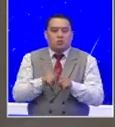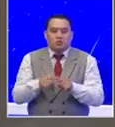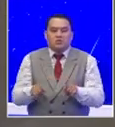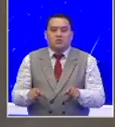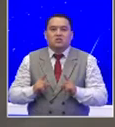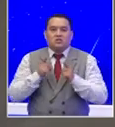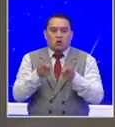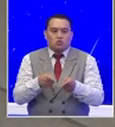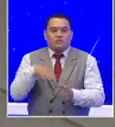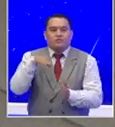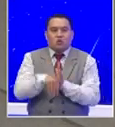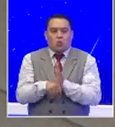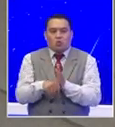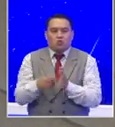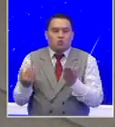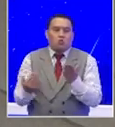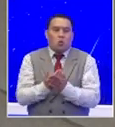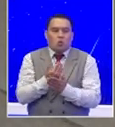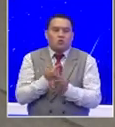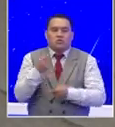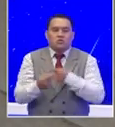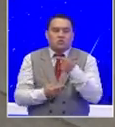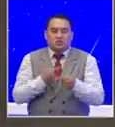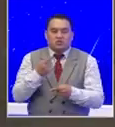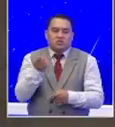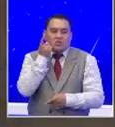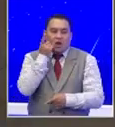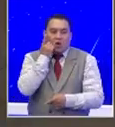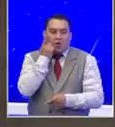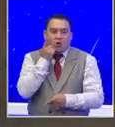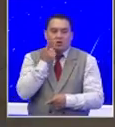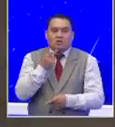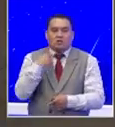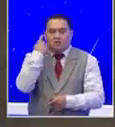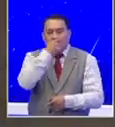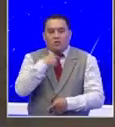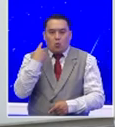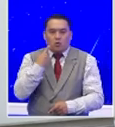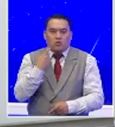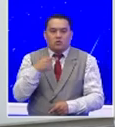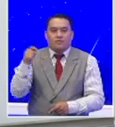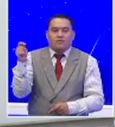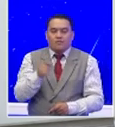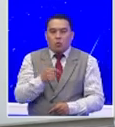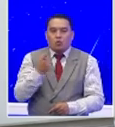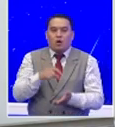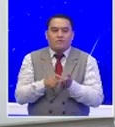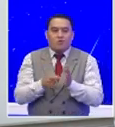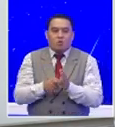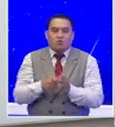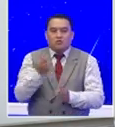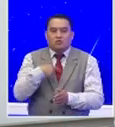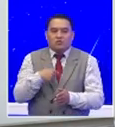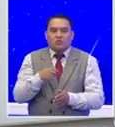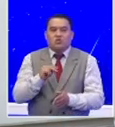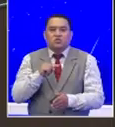пересдаче. Внедрили в этом году и еще одно новшество. Через камеру смартфона распознавали биометрические данные тестируемых еще на входе в аудиторию. Словом, случаи